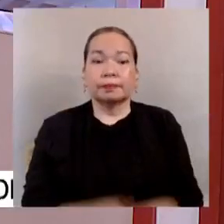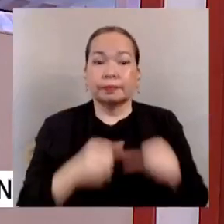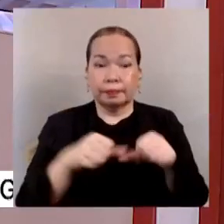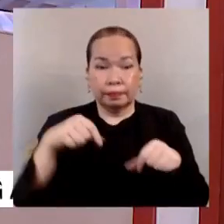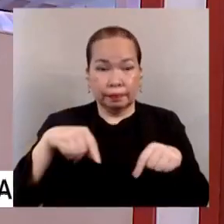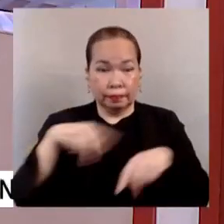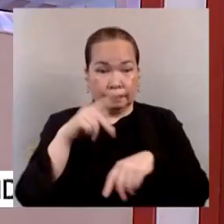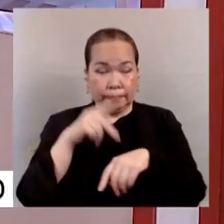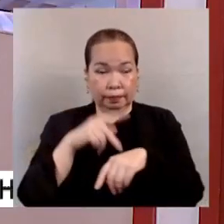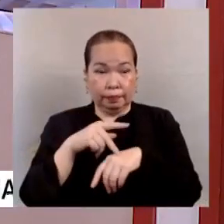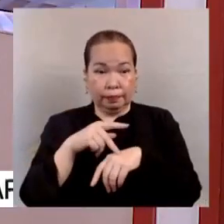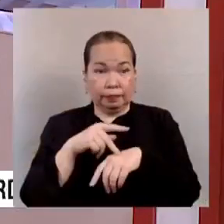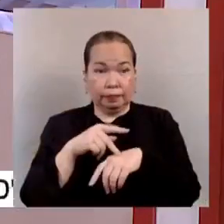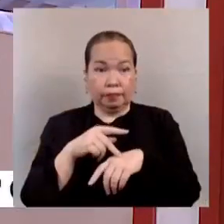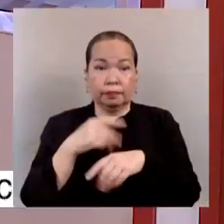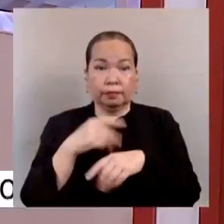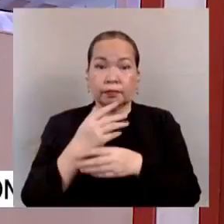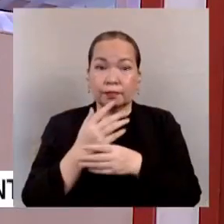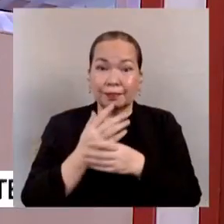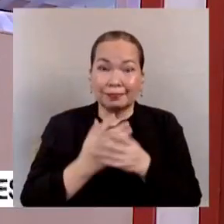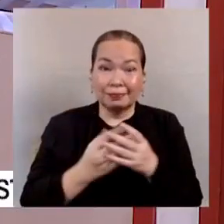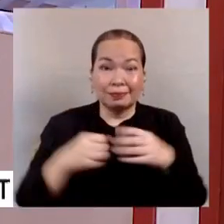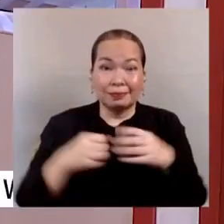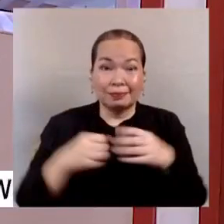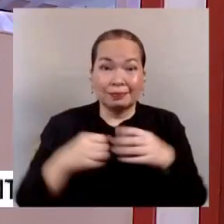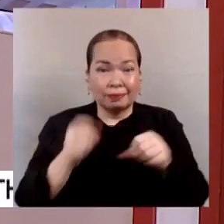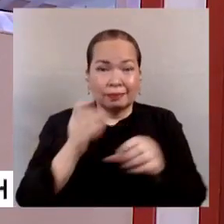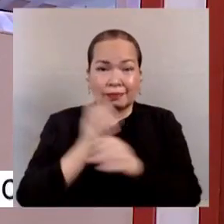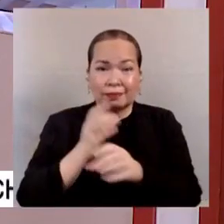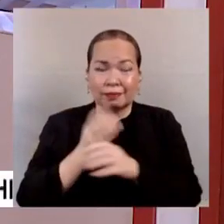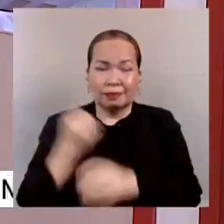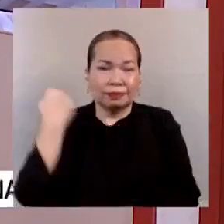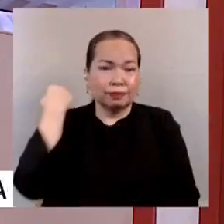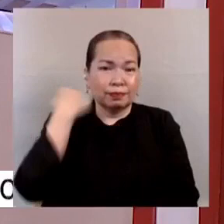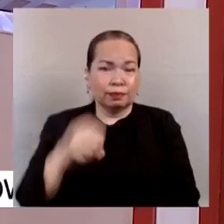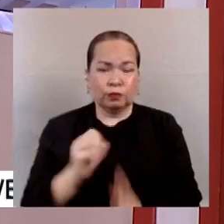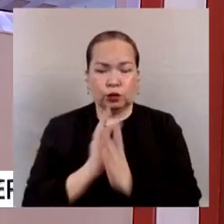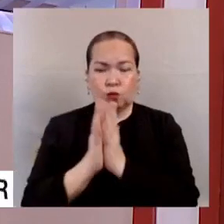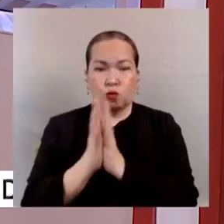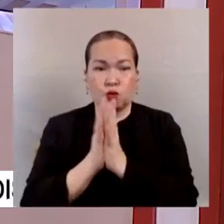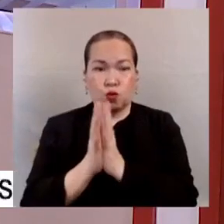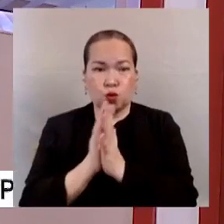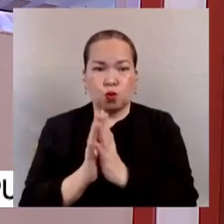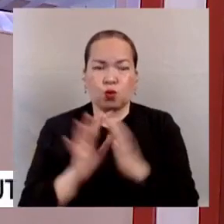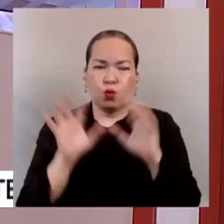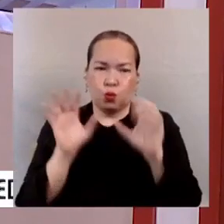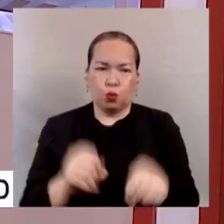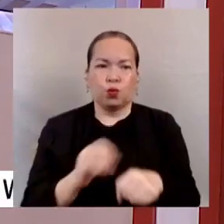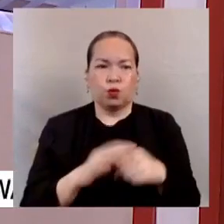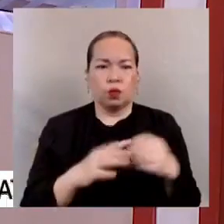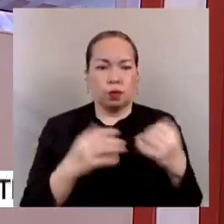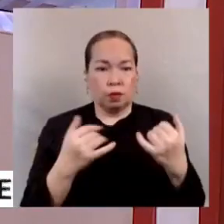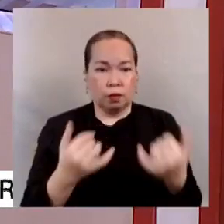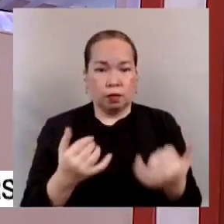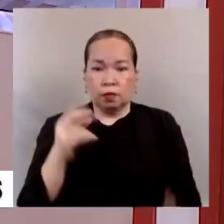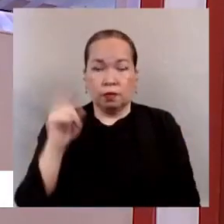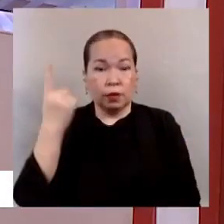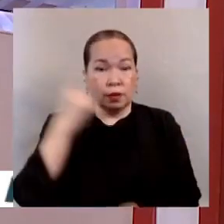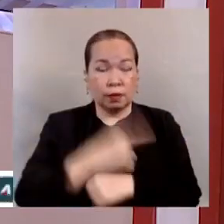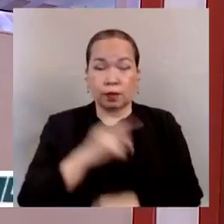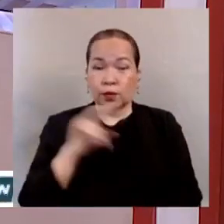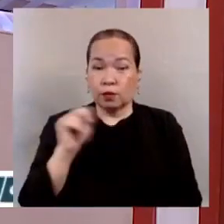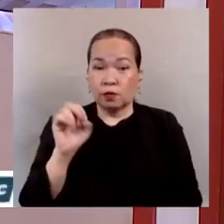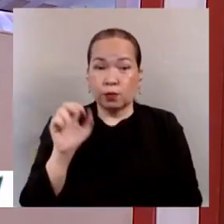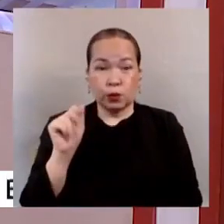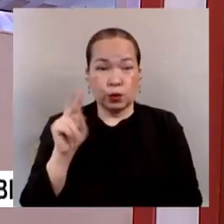illegally using the EDSA bus carousel lane will face stiffer penalties beginning today, November 13th. Let's get an update from our correspondent,